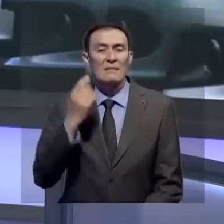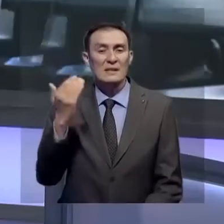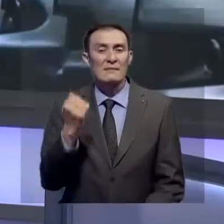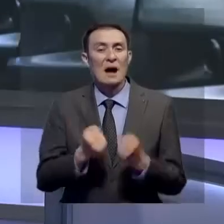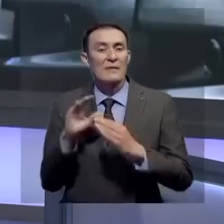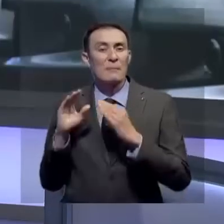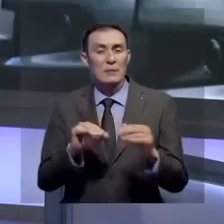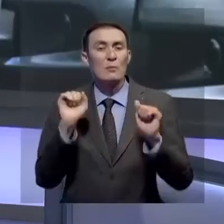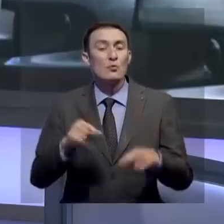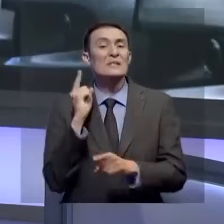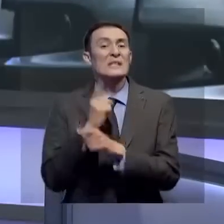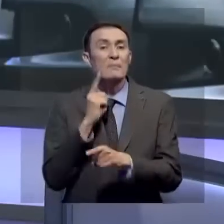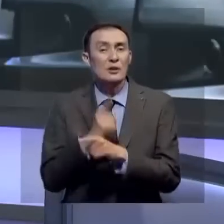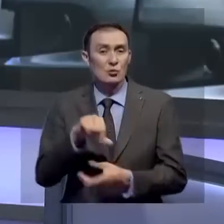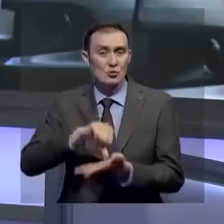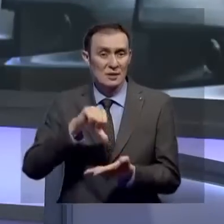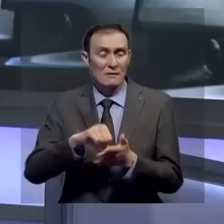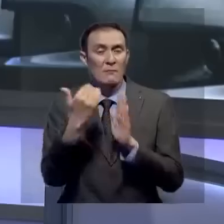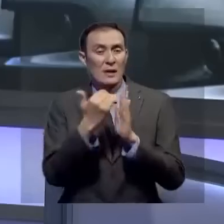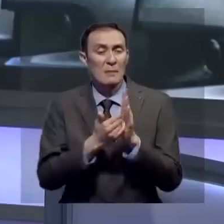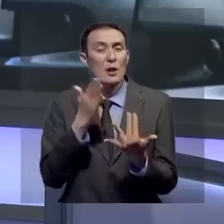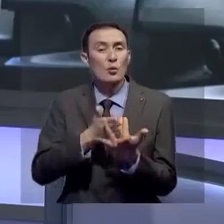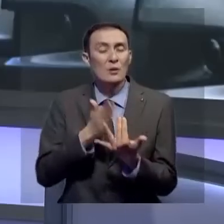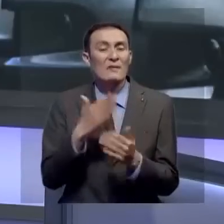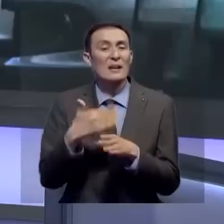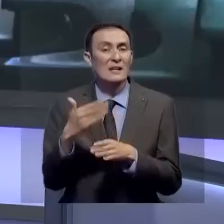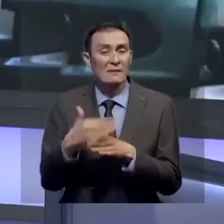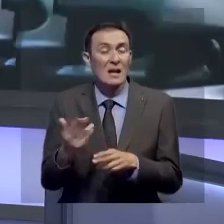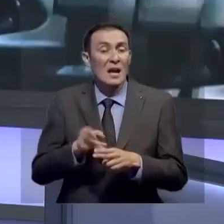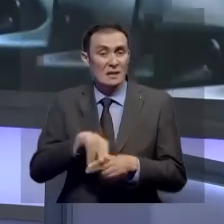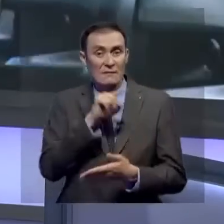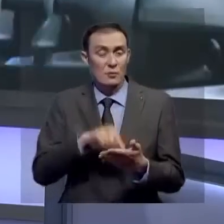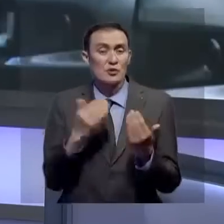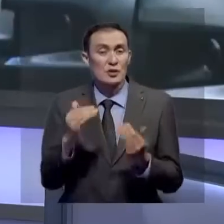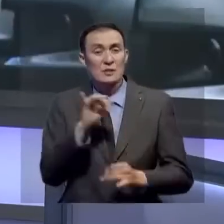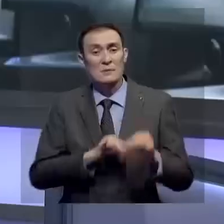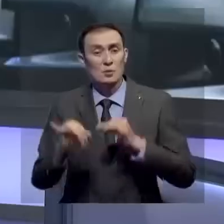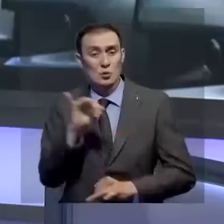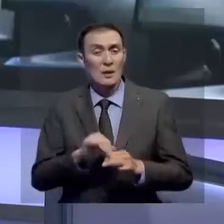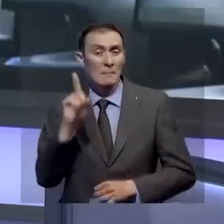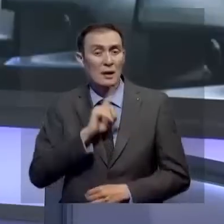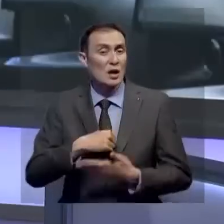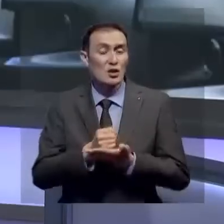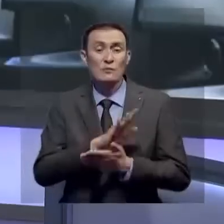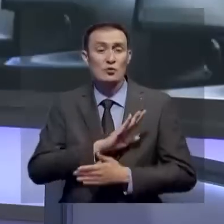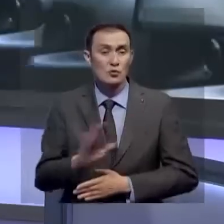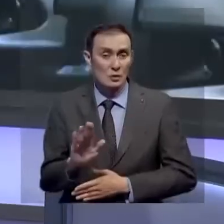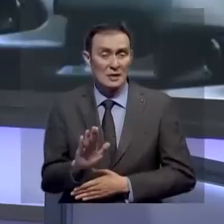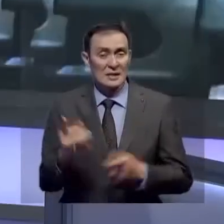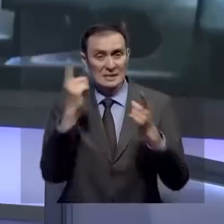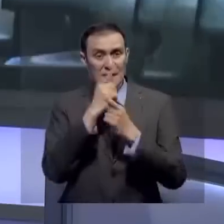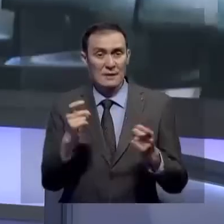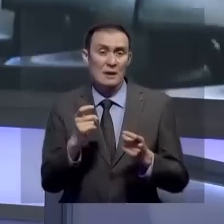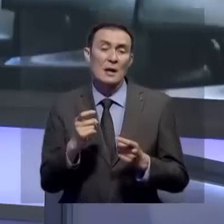Владельцам автомобилей могут запретить участвовать в программе льготного кредитования. Этот вопрос сейчас на рассмотрении и пока не утвержден,